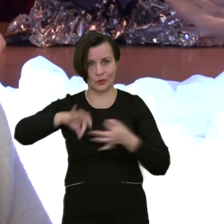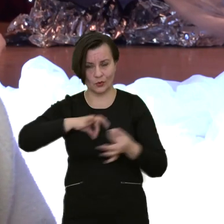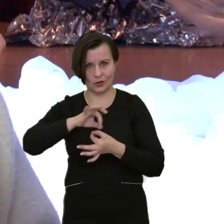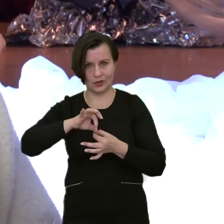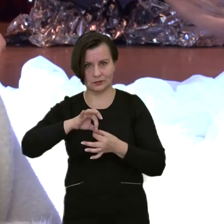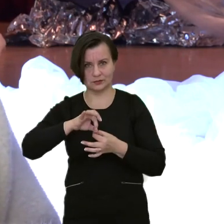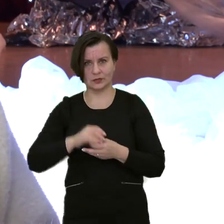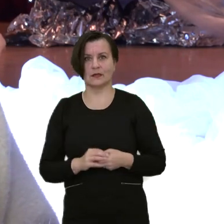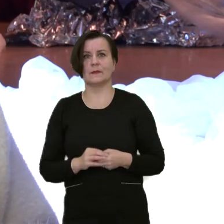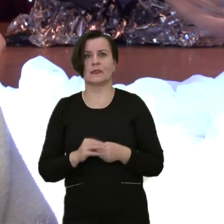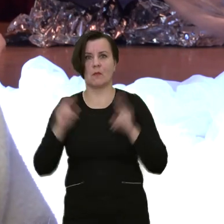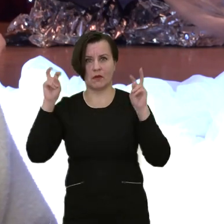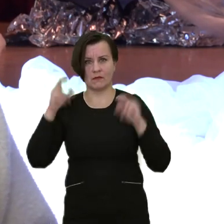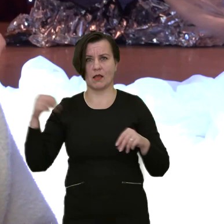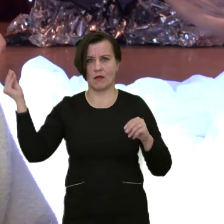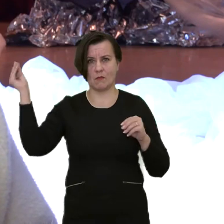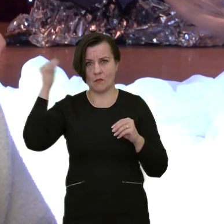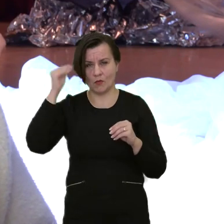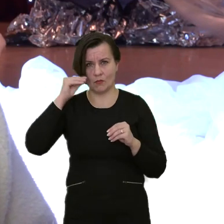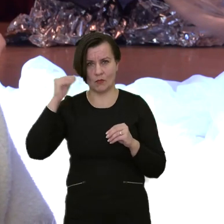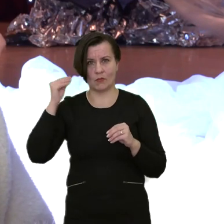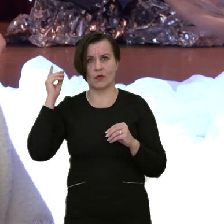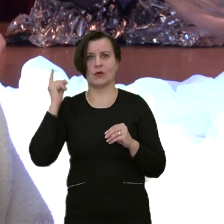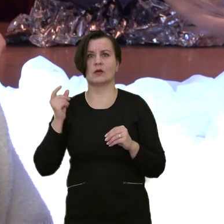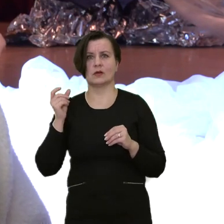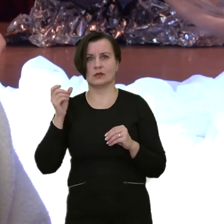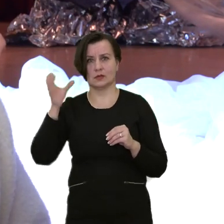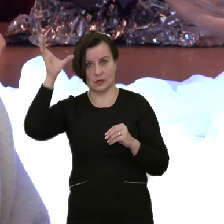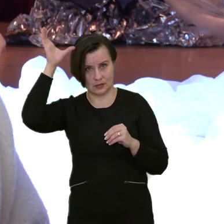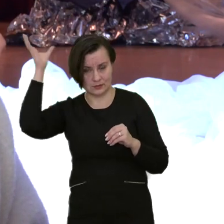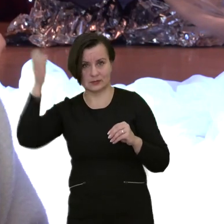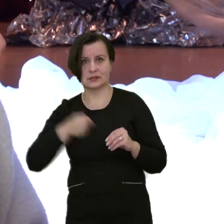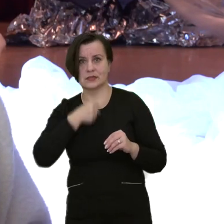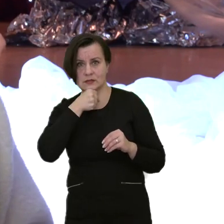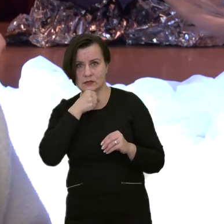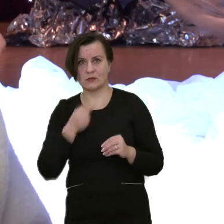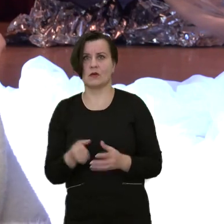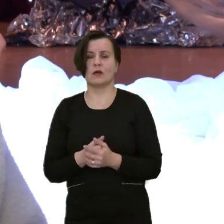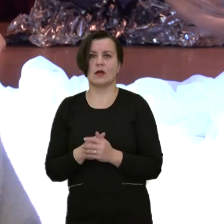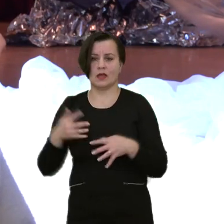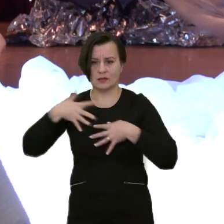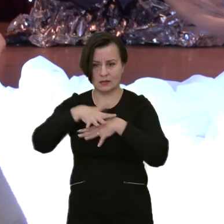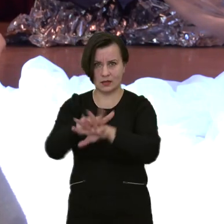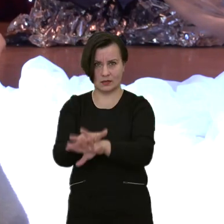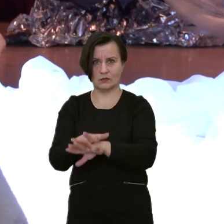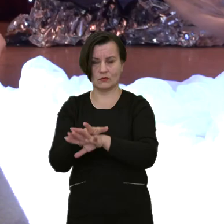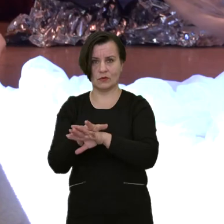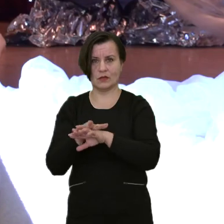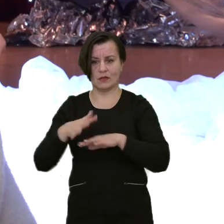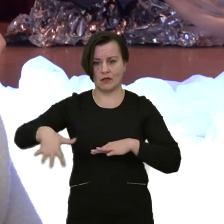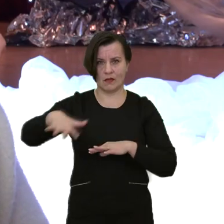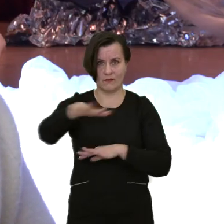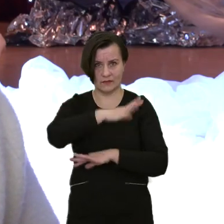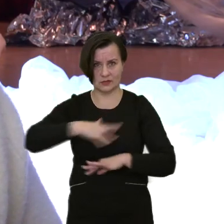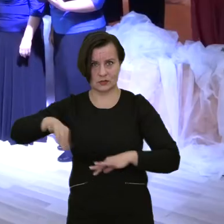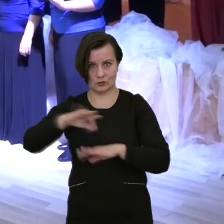projektą Besilavinantis senjoras, sveika integruota visuomenė 3, kurio pagrindu